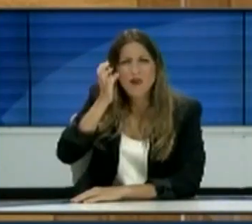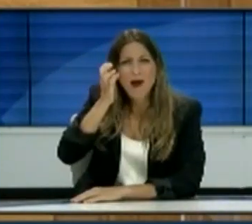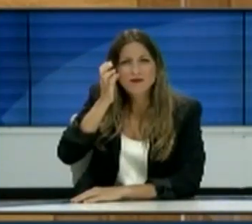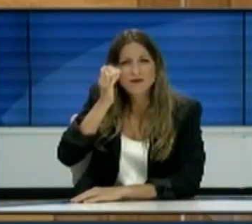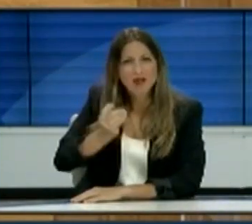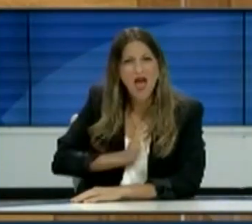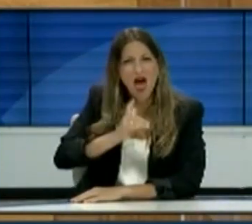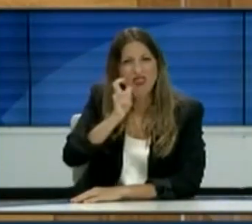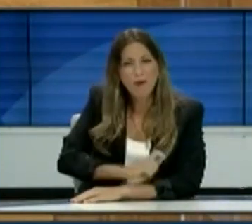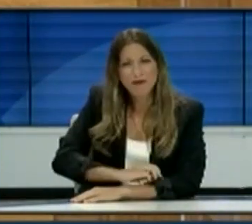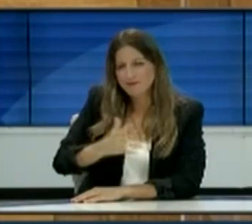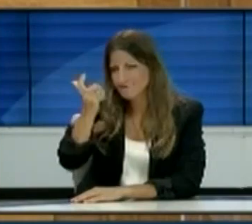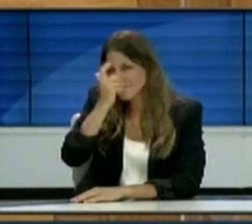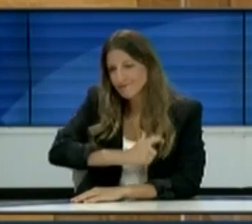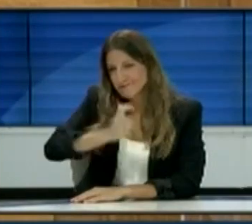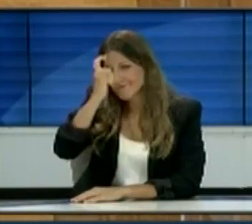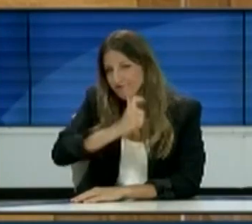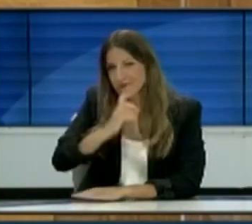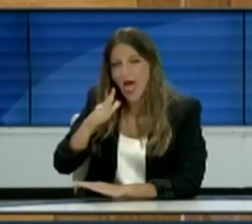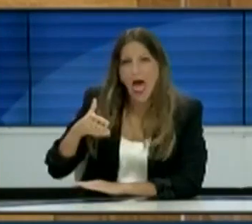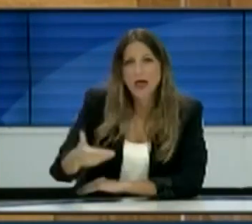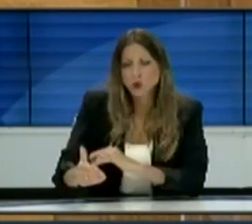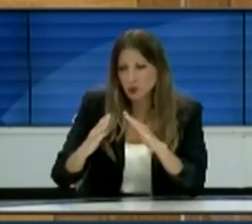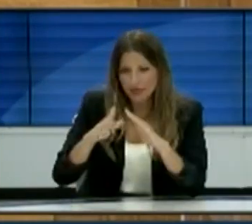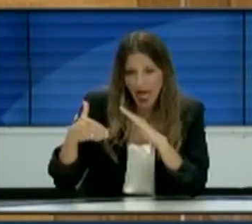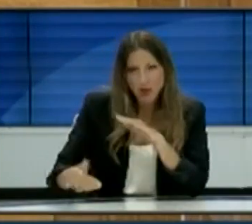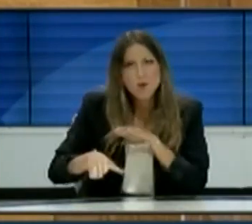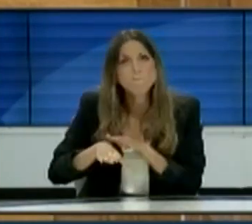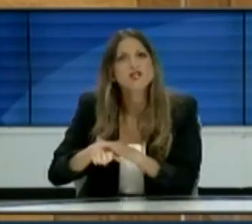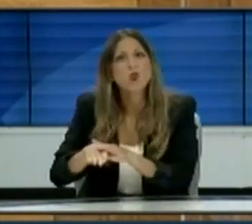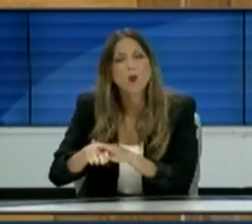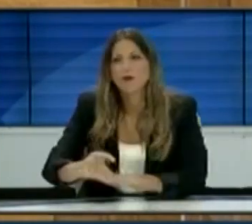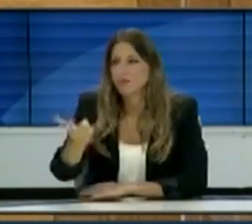ηλικιωμένων να κλαίνε στα πεζοδρόμια.